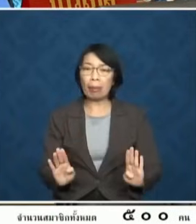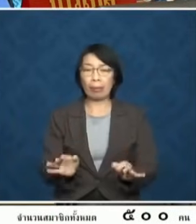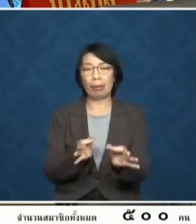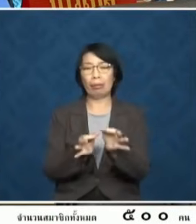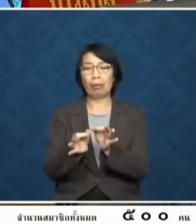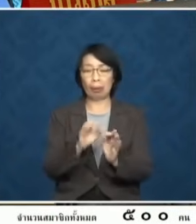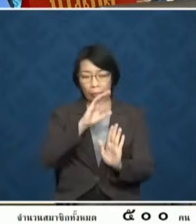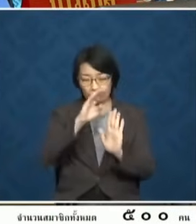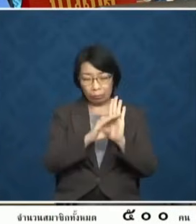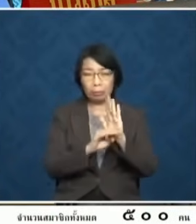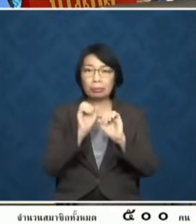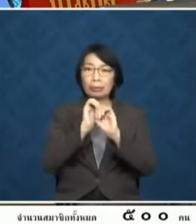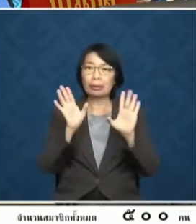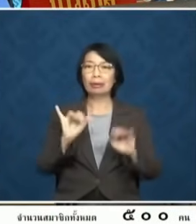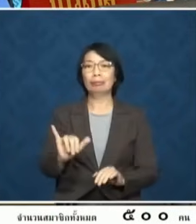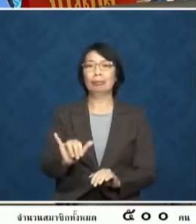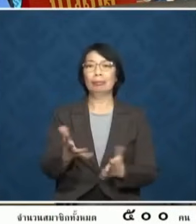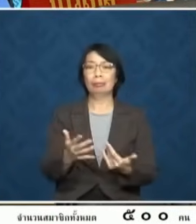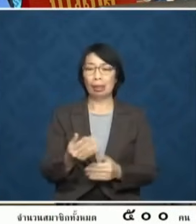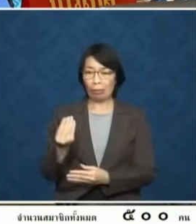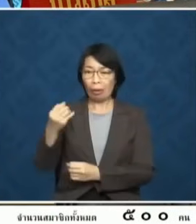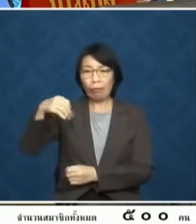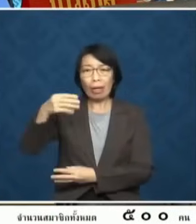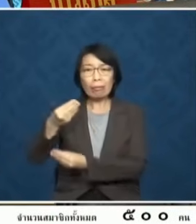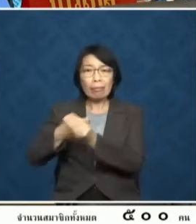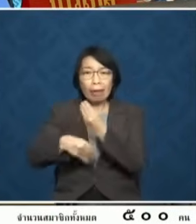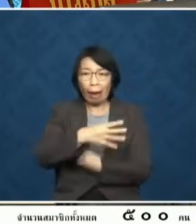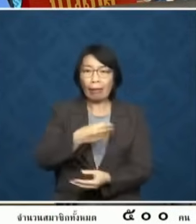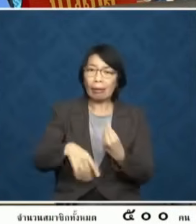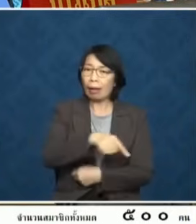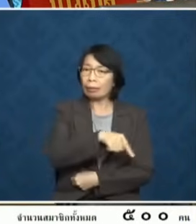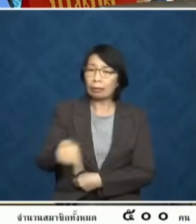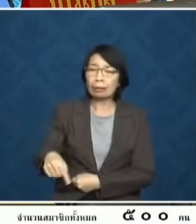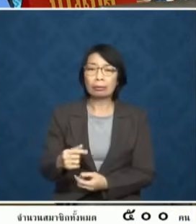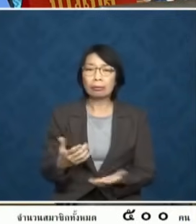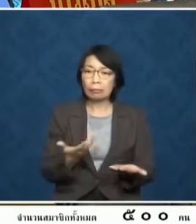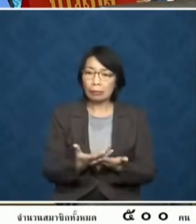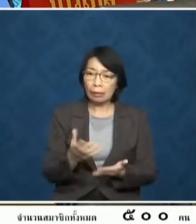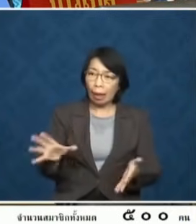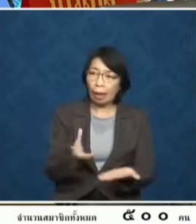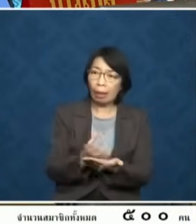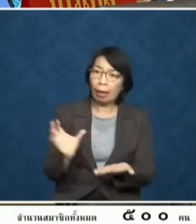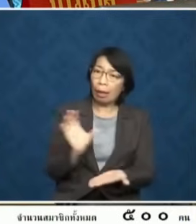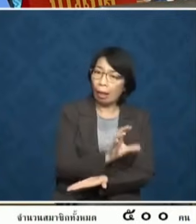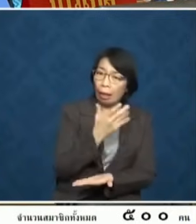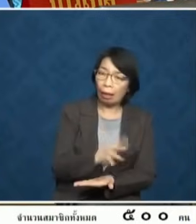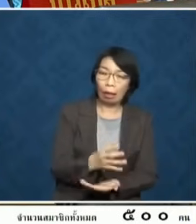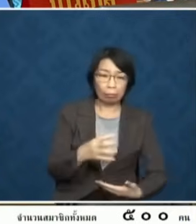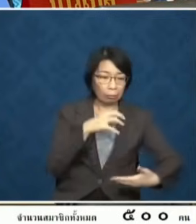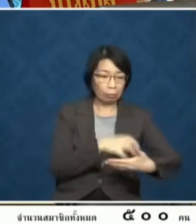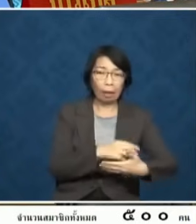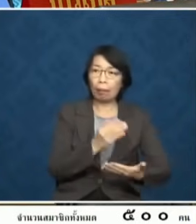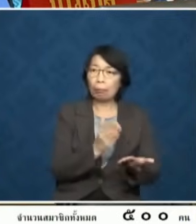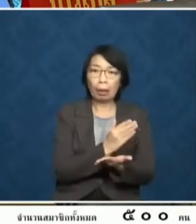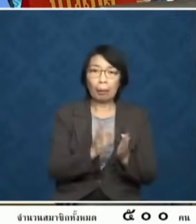จัดการรายได้เหล่าเที่เกิดขึ้นจากการซื้อขายไฟฟ้าเนี่ยจะสนับสนุนให้ใครและจะเป็นรายได้